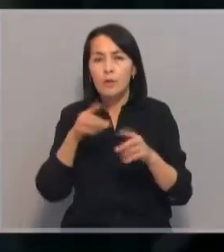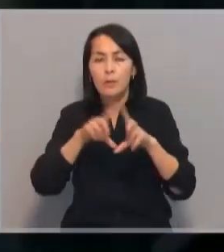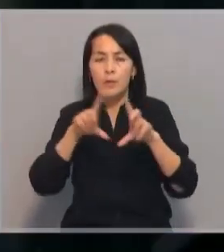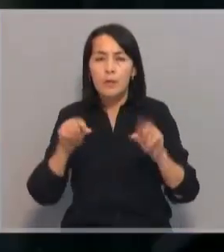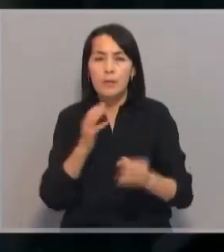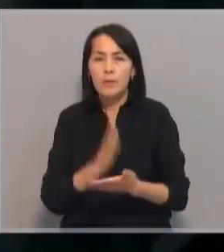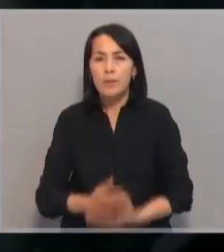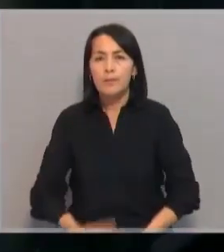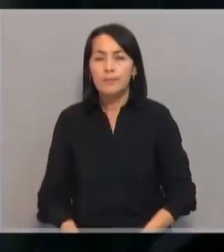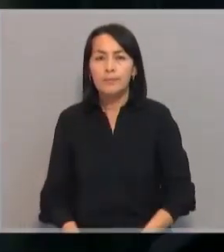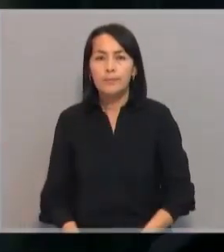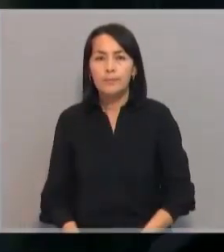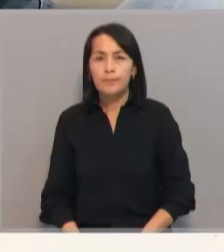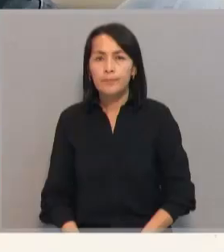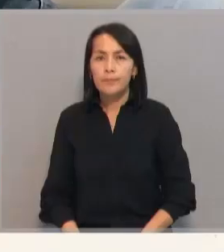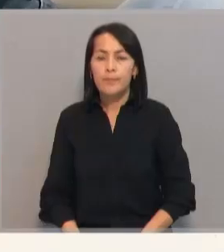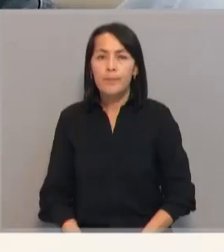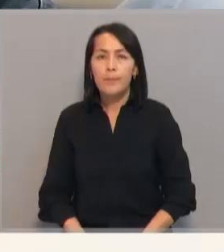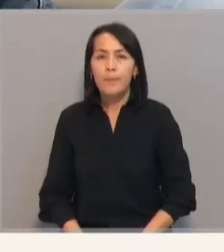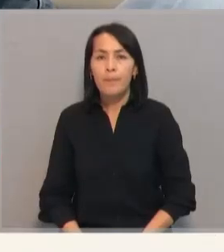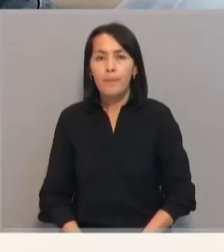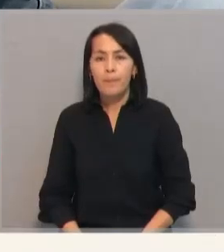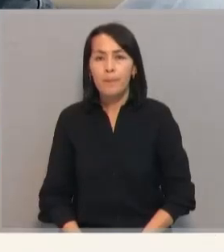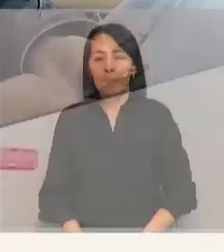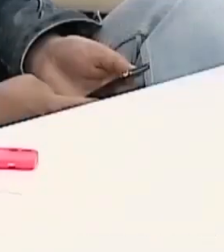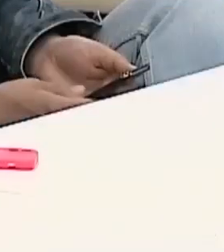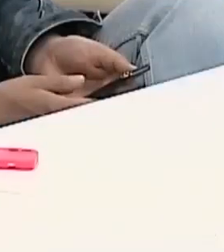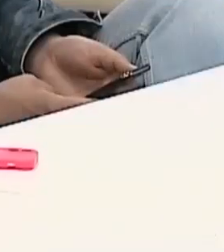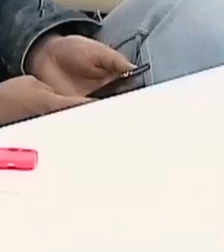нысан бар. Лаура Сарман, Рулан Рустемов, Ербол Махашев, жаңалықтар.